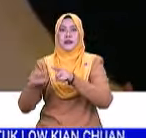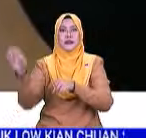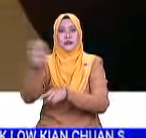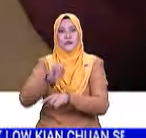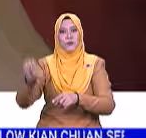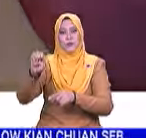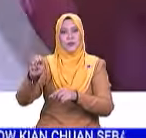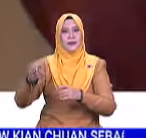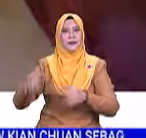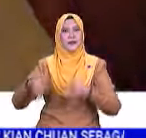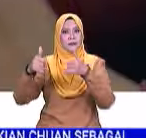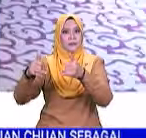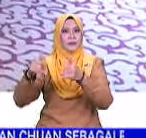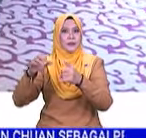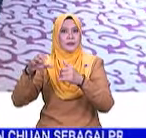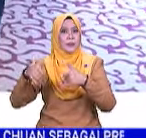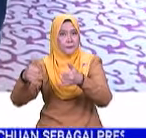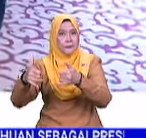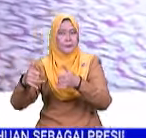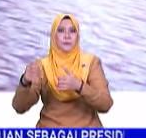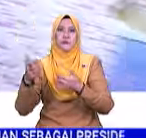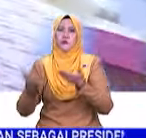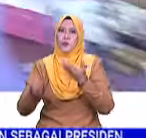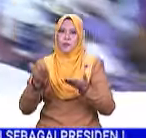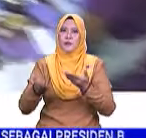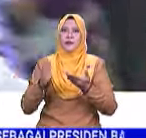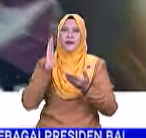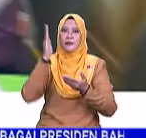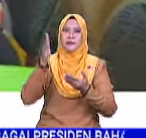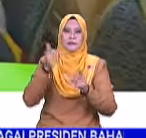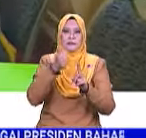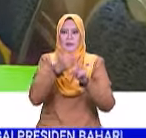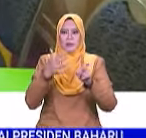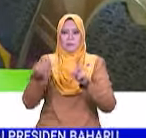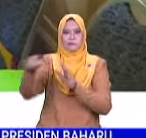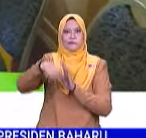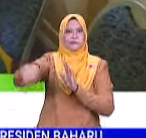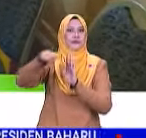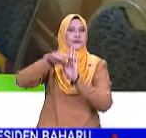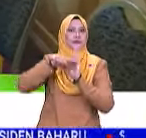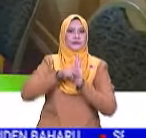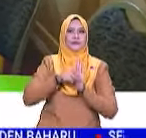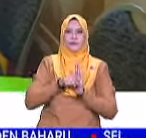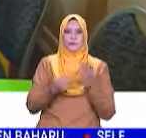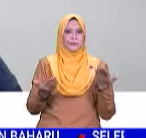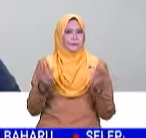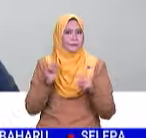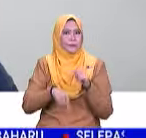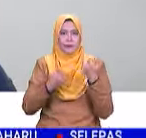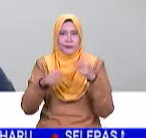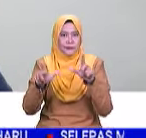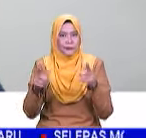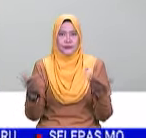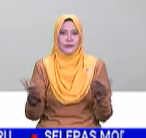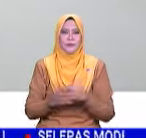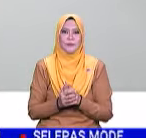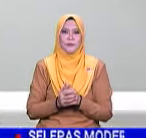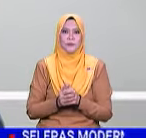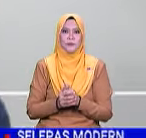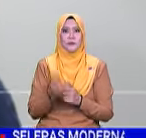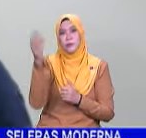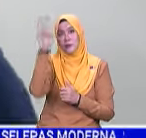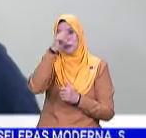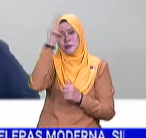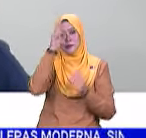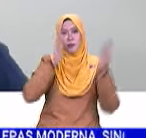European Talent Cup dan Asian Talent Cup berkemungkinan menerima impak negatif daripada situasi ini. Ini adalah kerana pihak